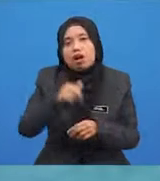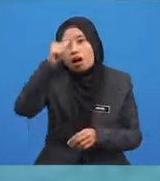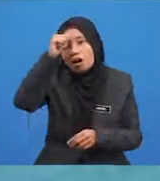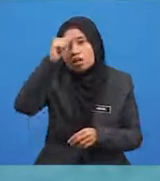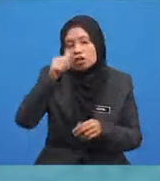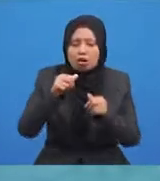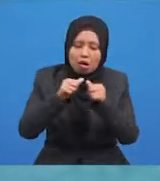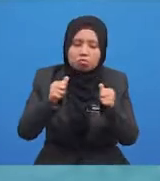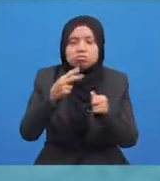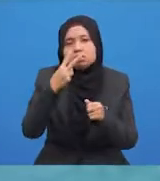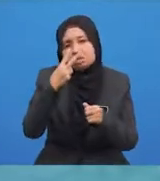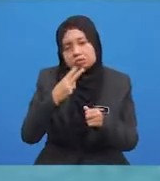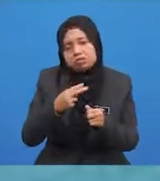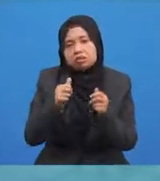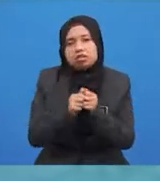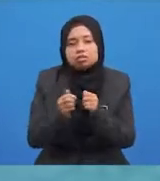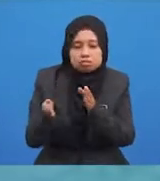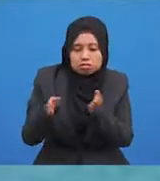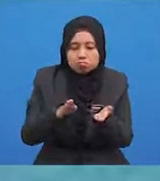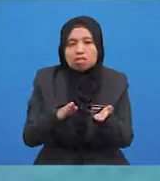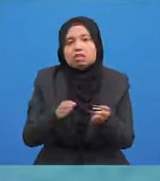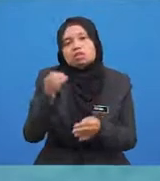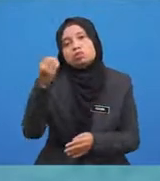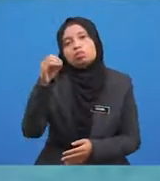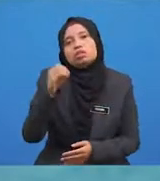Ayah amat sedih atas kematian Oren.